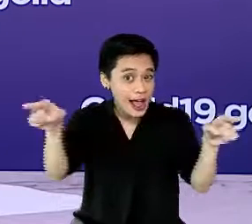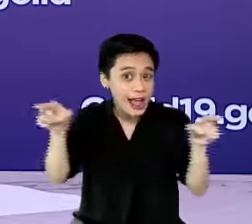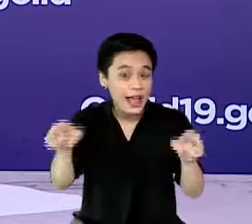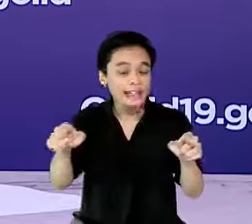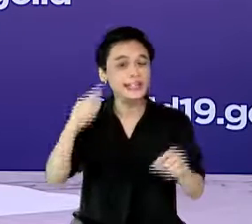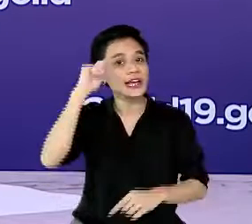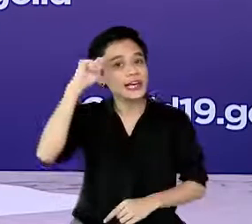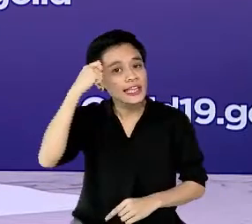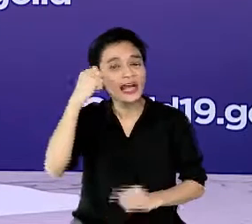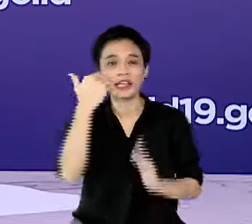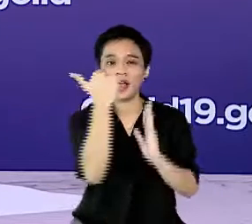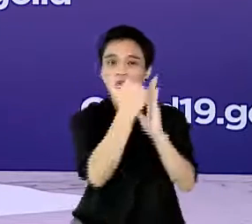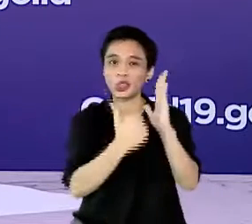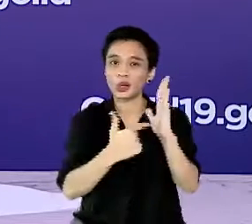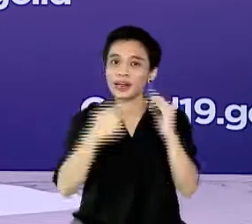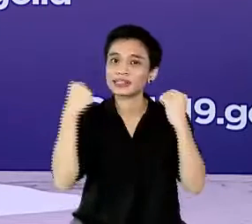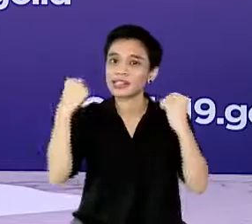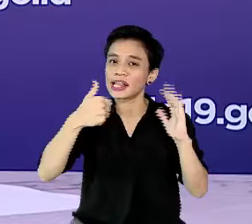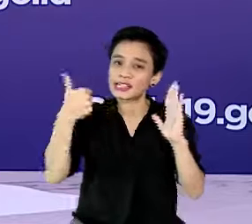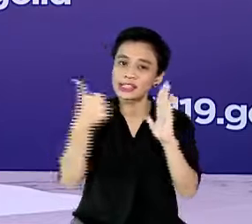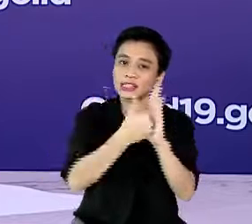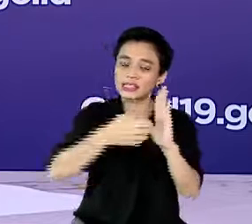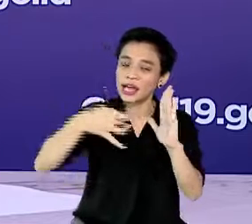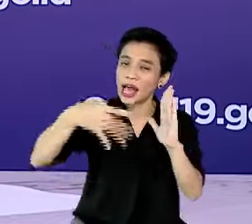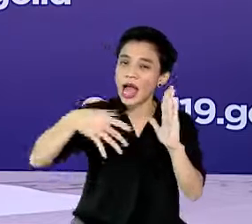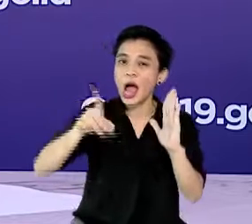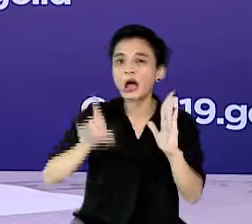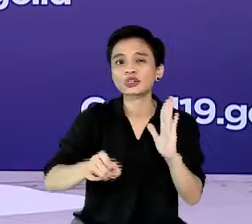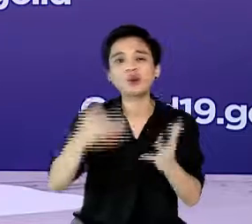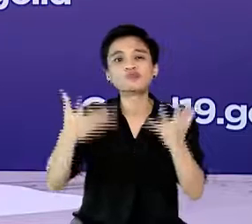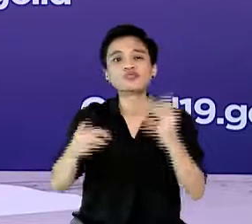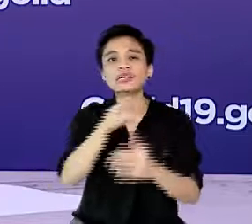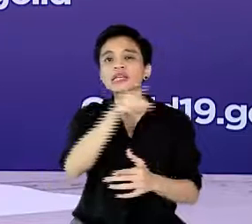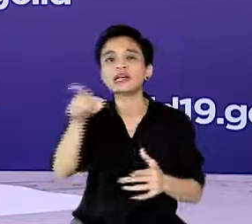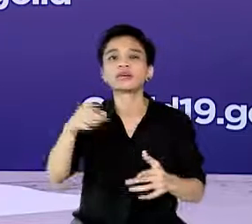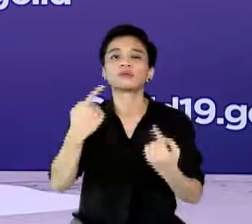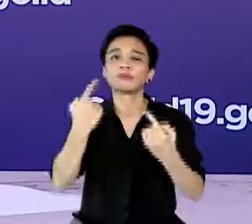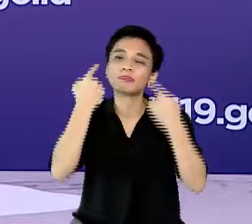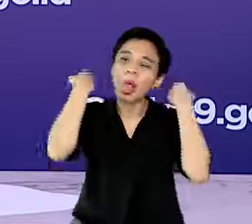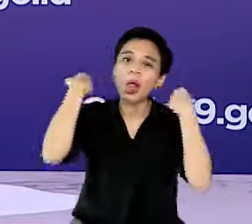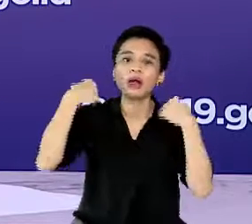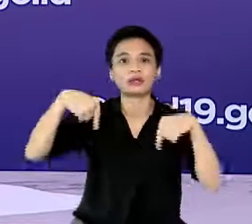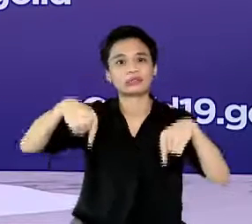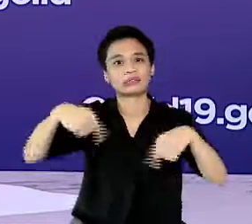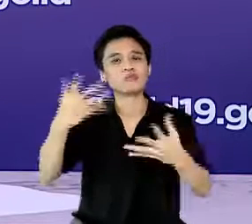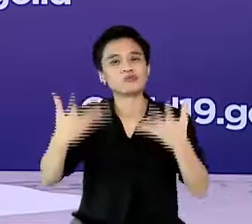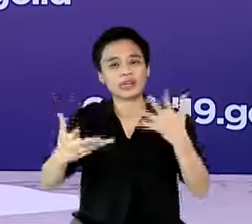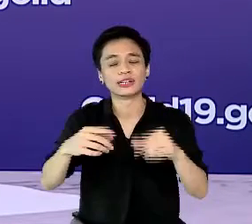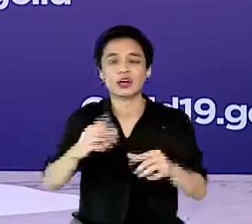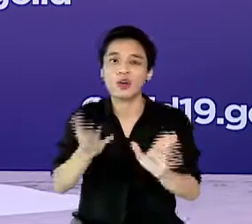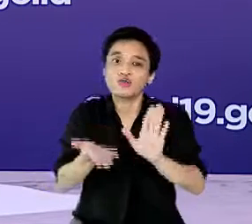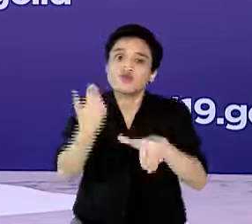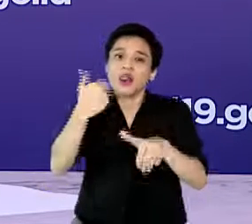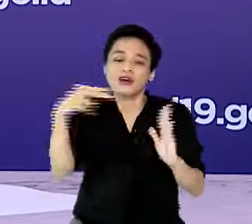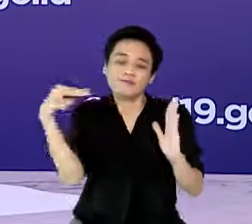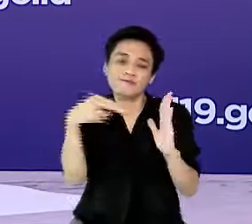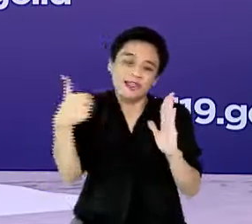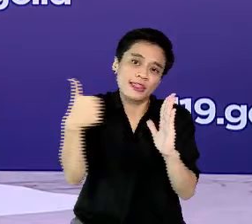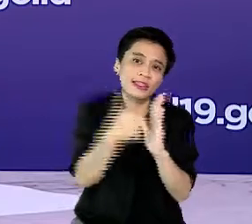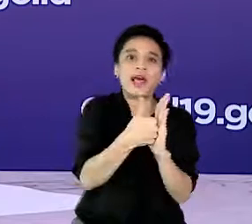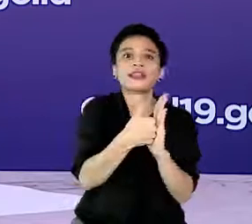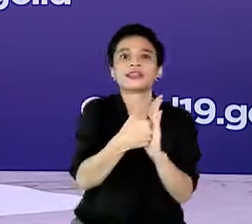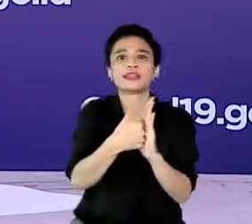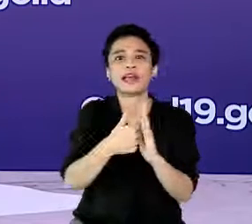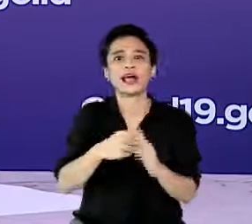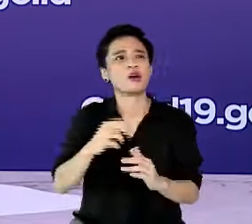kembali memperketat protokol kesehatan yang mungkin saja sudah mulai lengah beberapa minggu ini adanya penurunan kasus yang kita